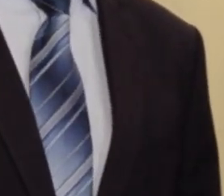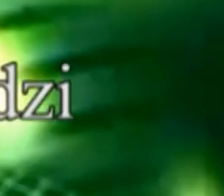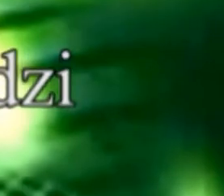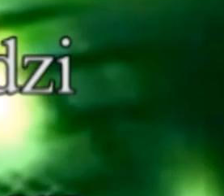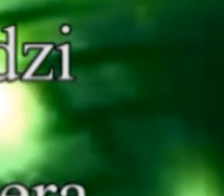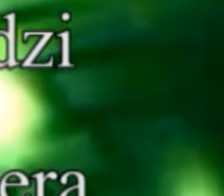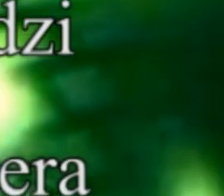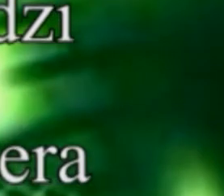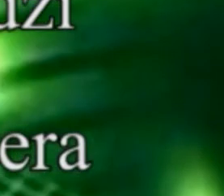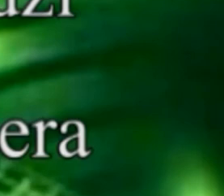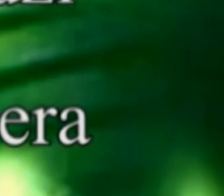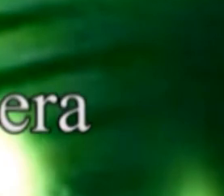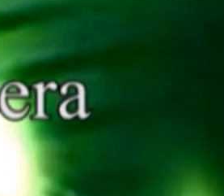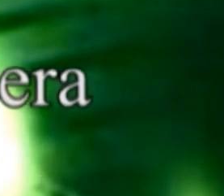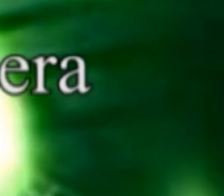tunga mire